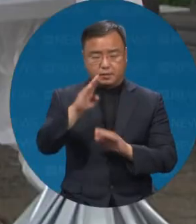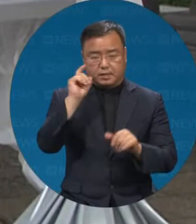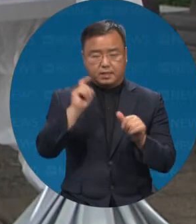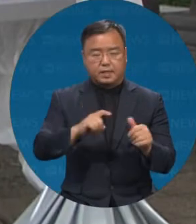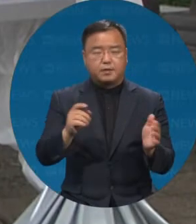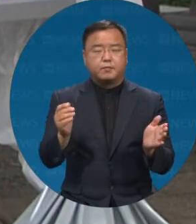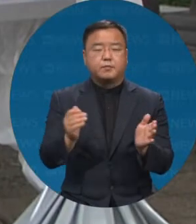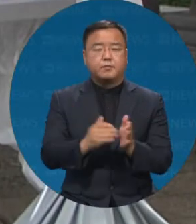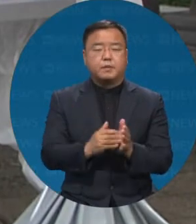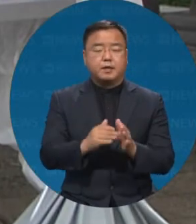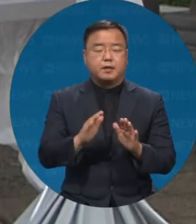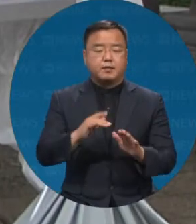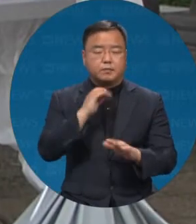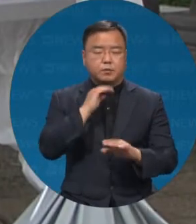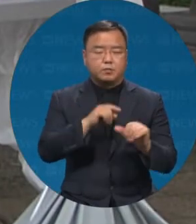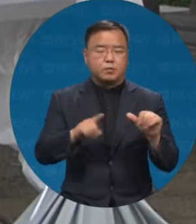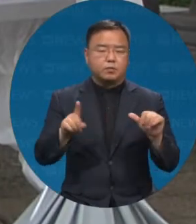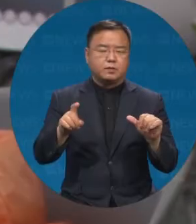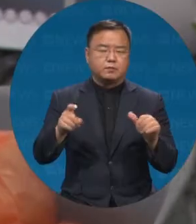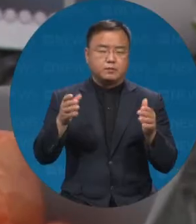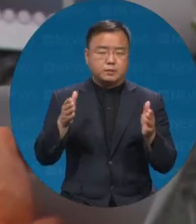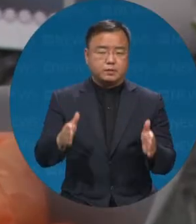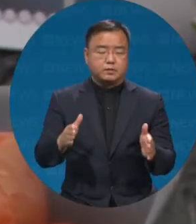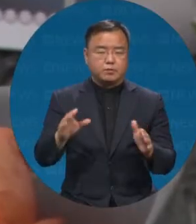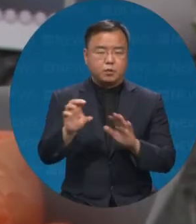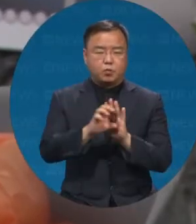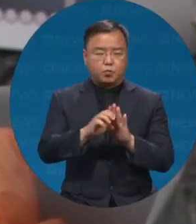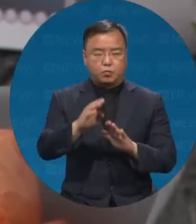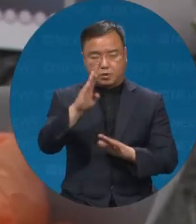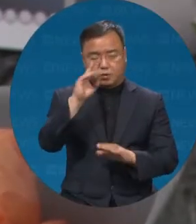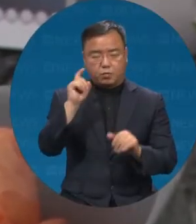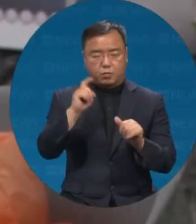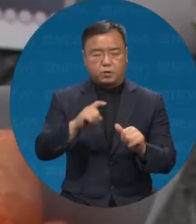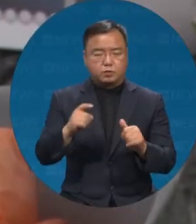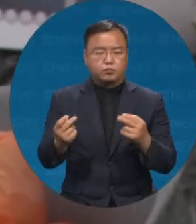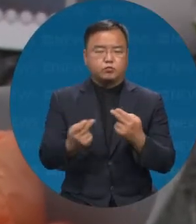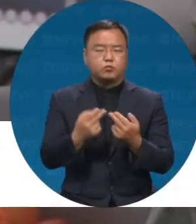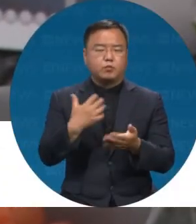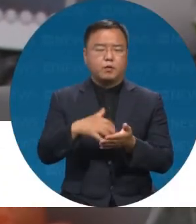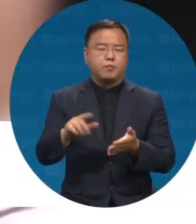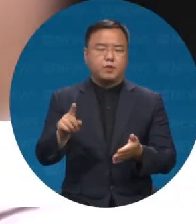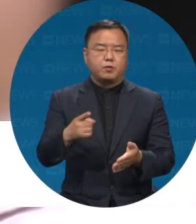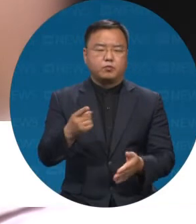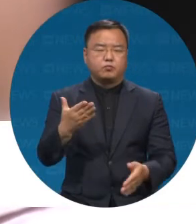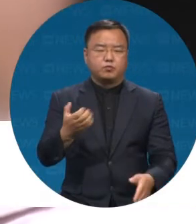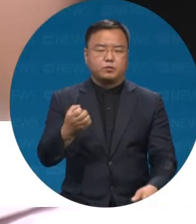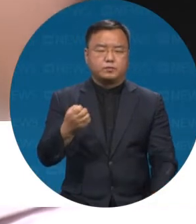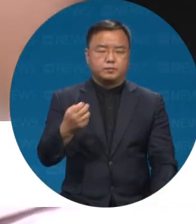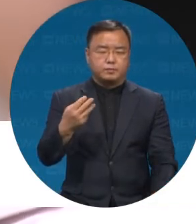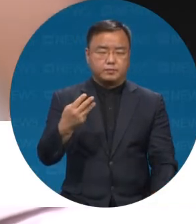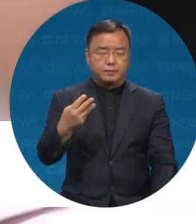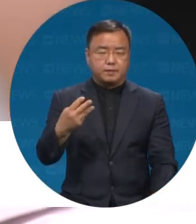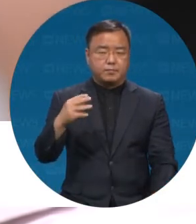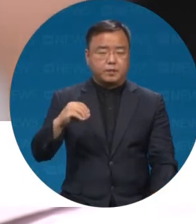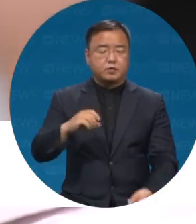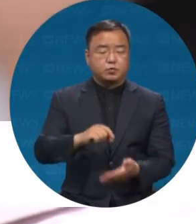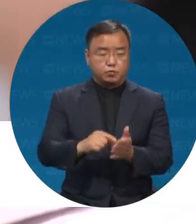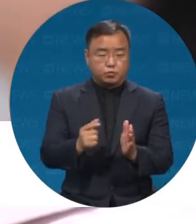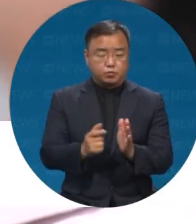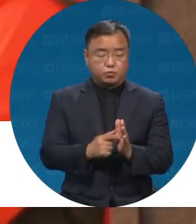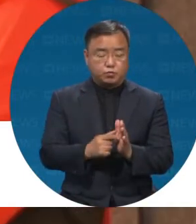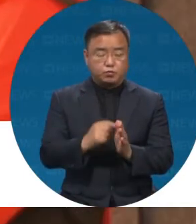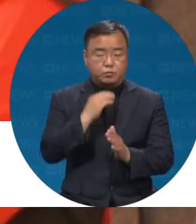마노 에서 12세 사이코는 알고 누적 확진 자는 193 만 명 해당 연령대 아동의 60% 에